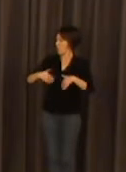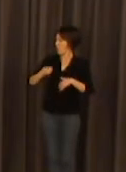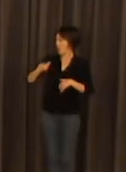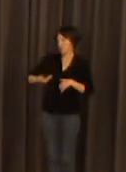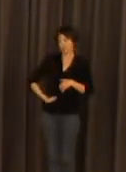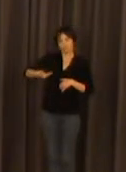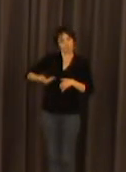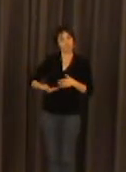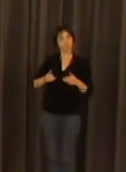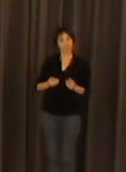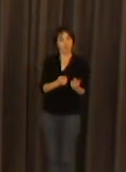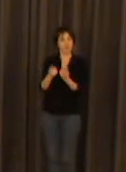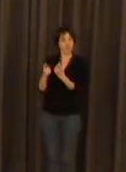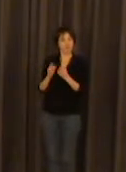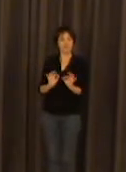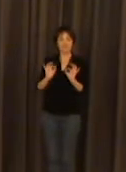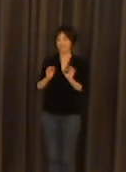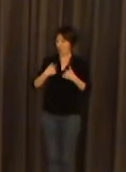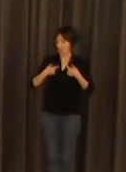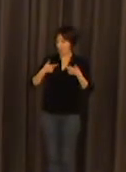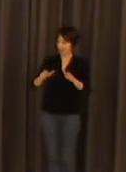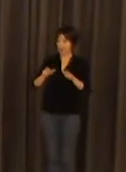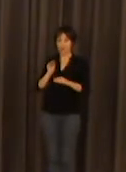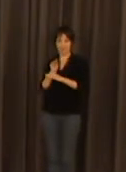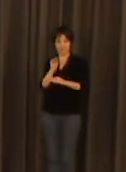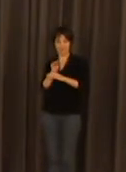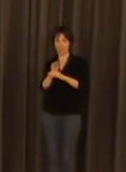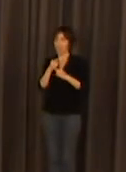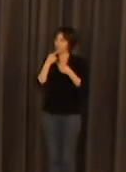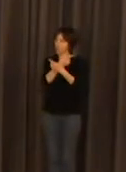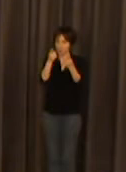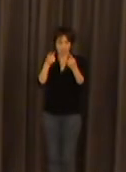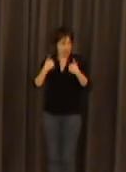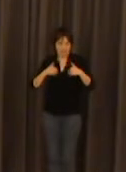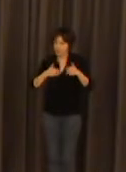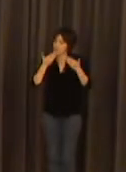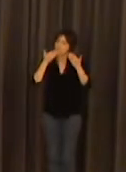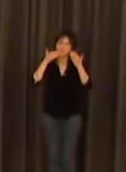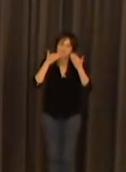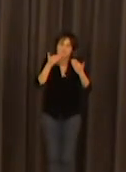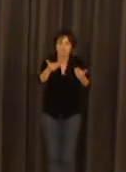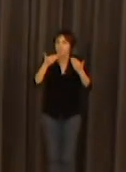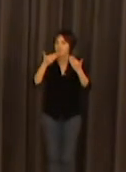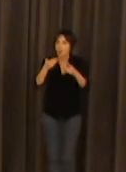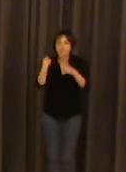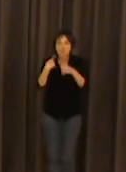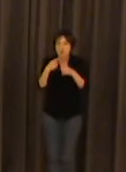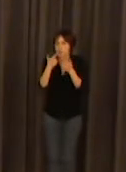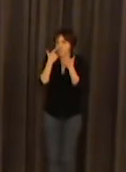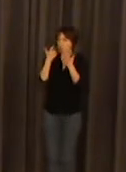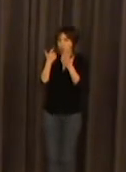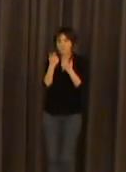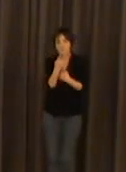sobretot des del Departament d'Ensenyament, ja us dic ara que moltes gràcies, perquè tenim una manca important